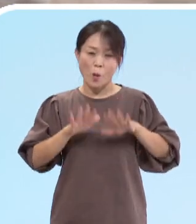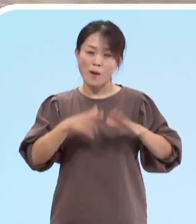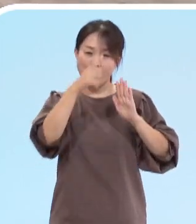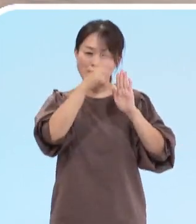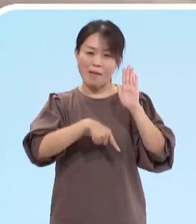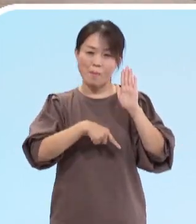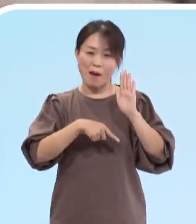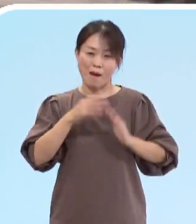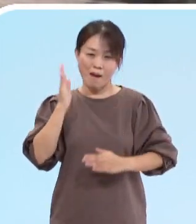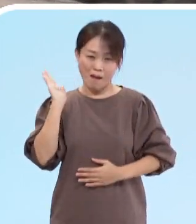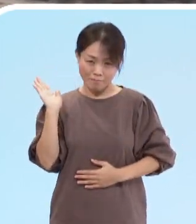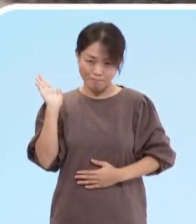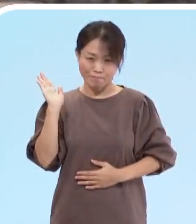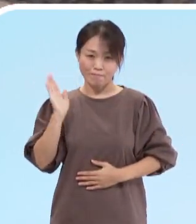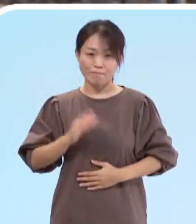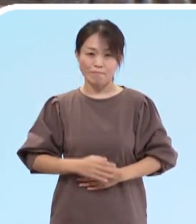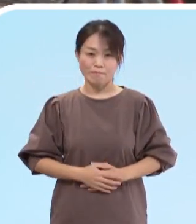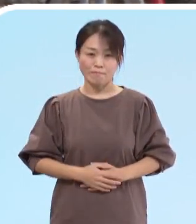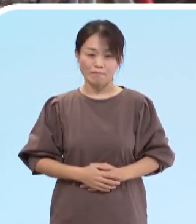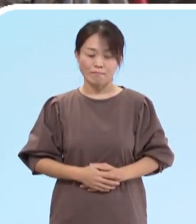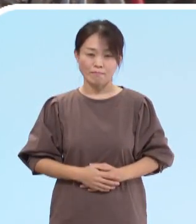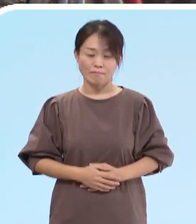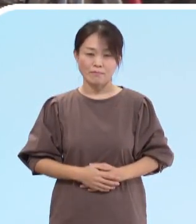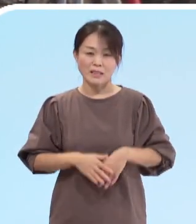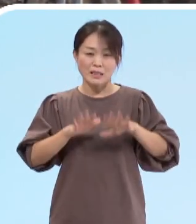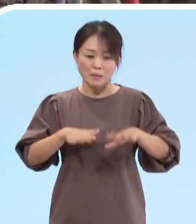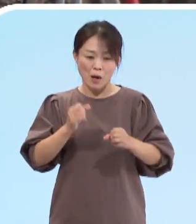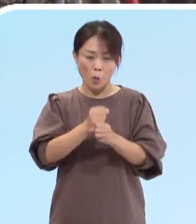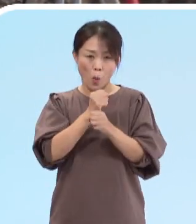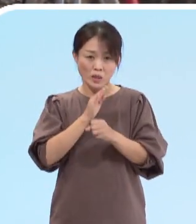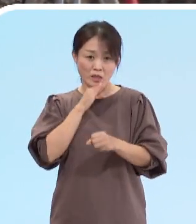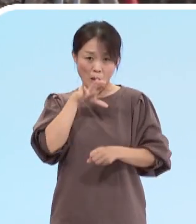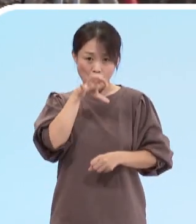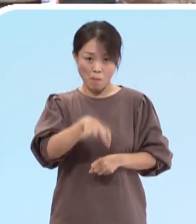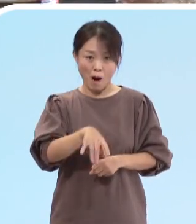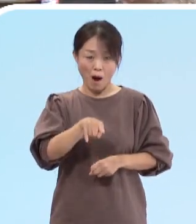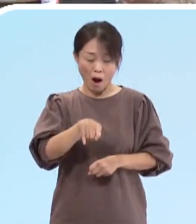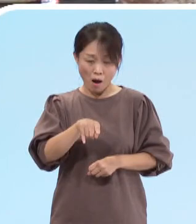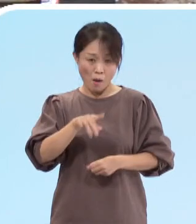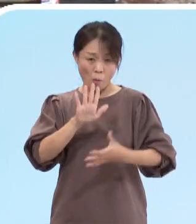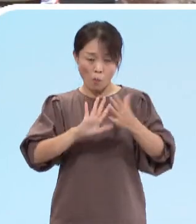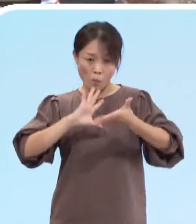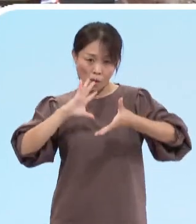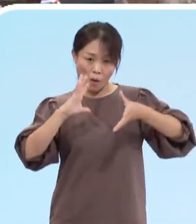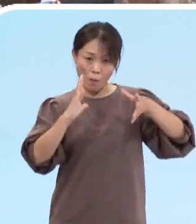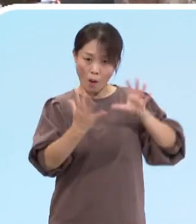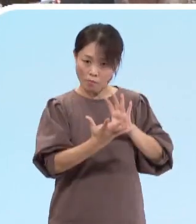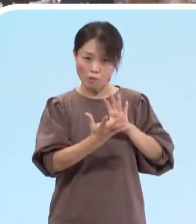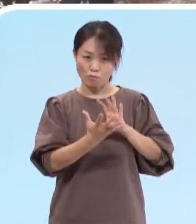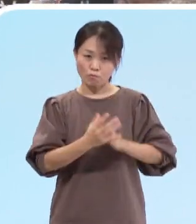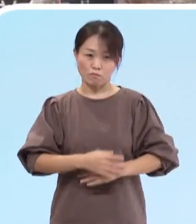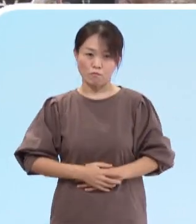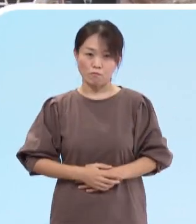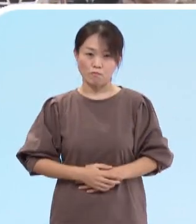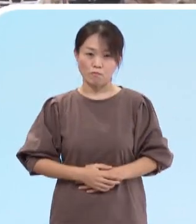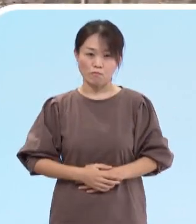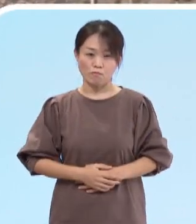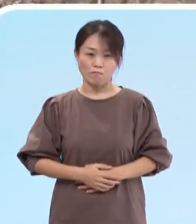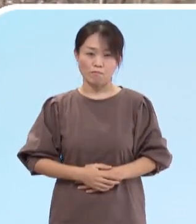ということで今回のテーマはインフラ。今工事現場が目覚ましい進化を遂げているんです